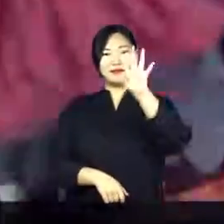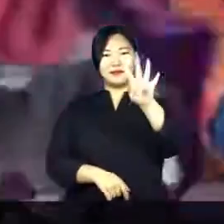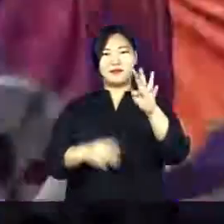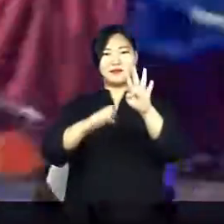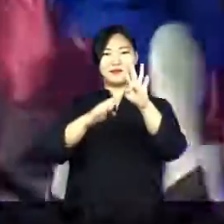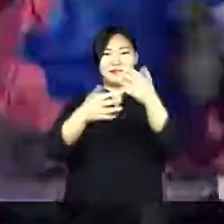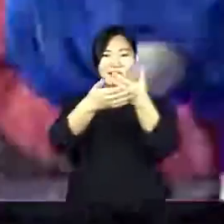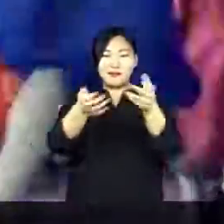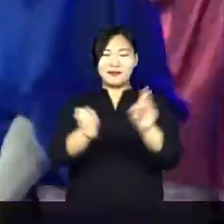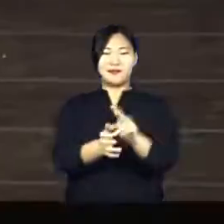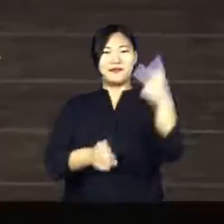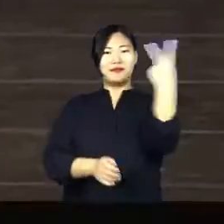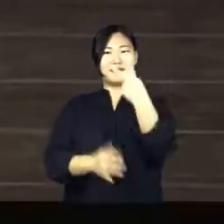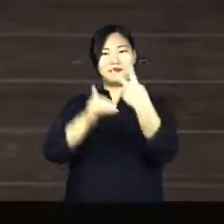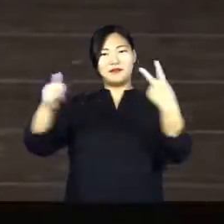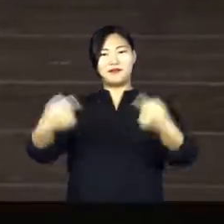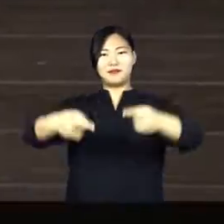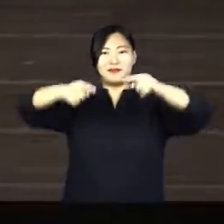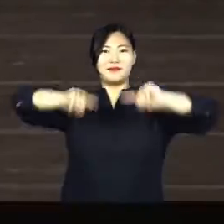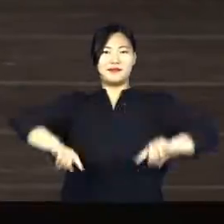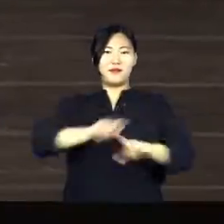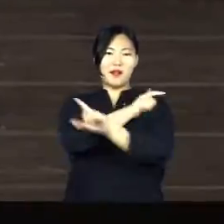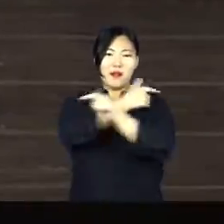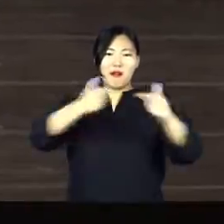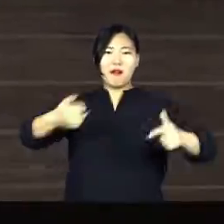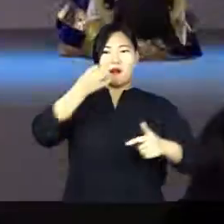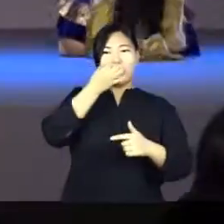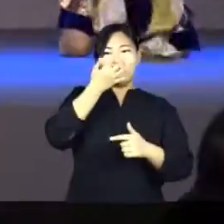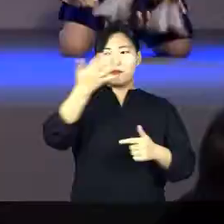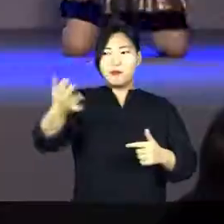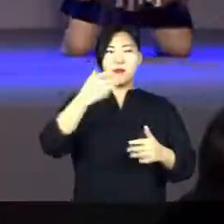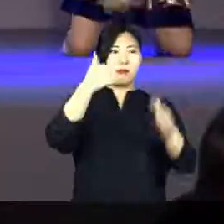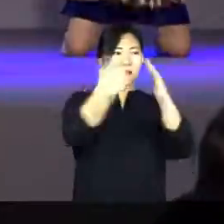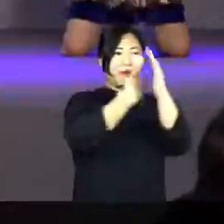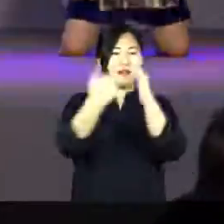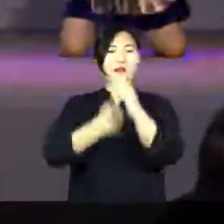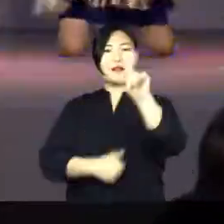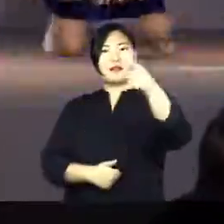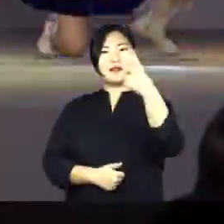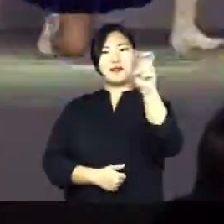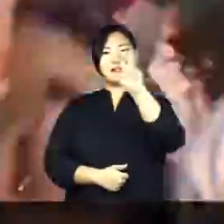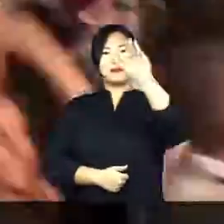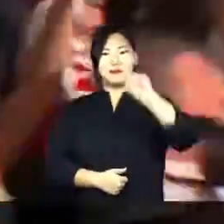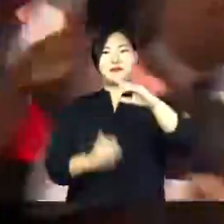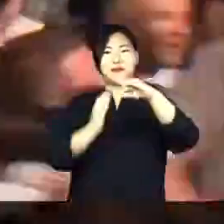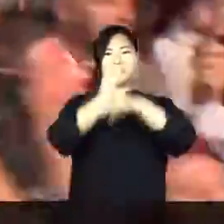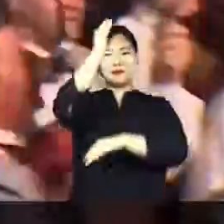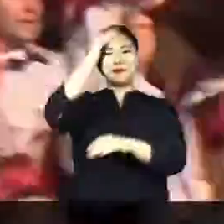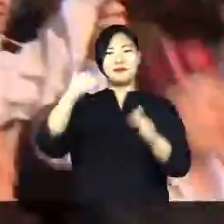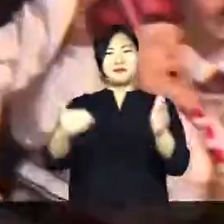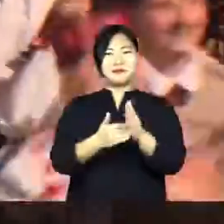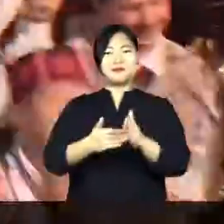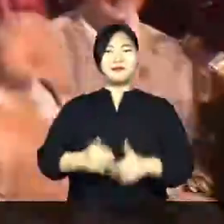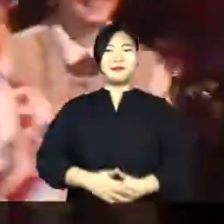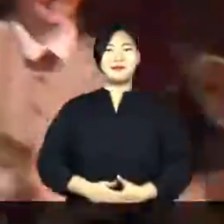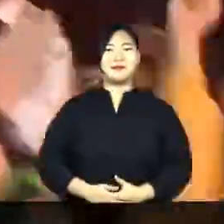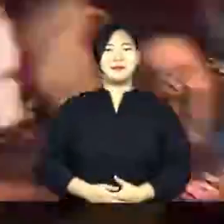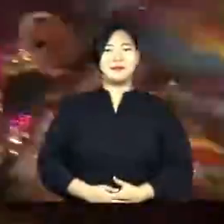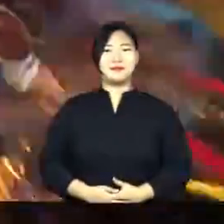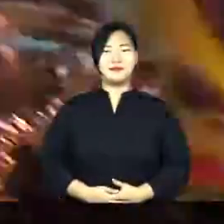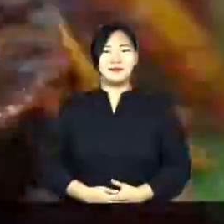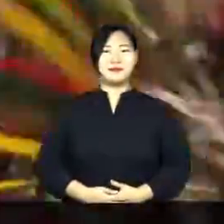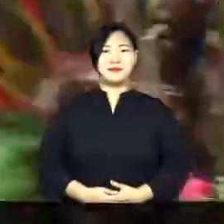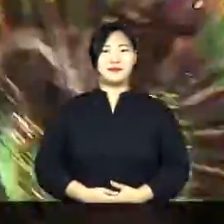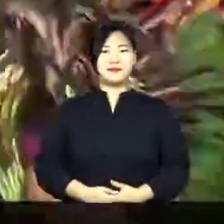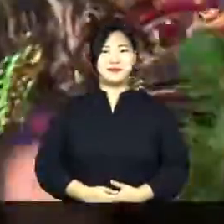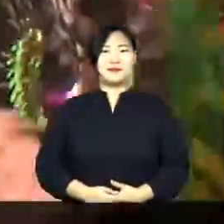지난해에는 국내외 34팀 2천여 명이 참가해 화려하고 다양한 볼거리를 선사하며 방문객 120만 명을